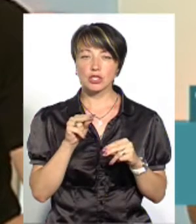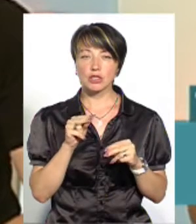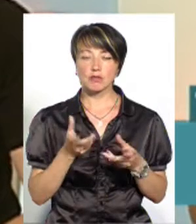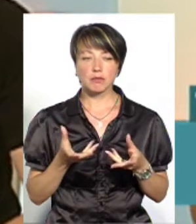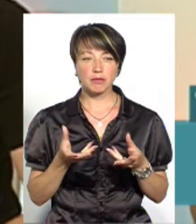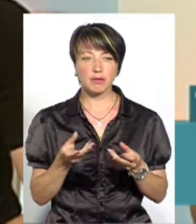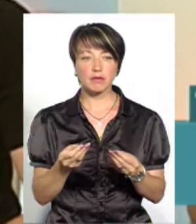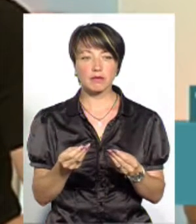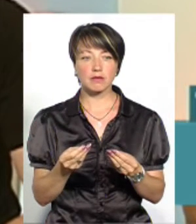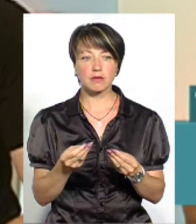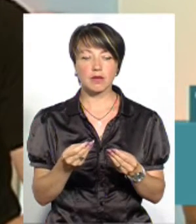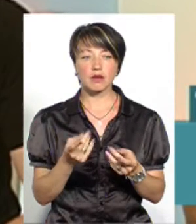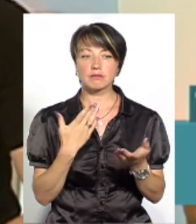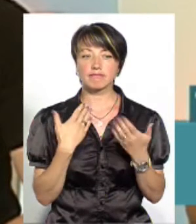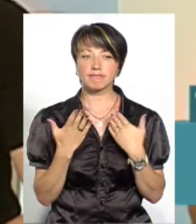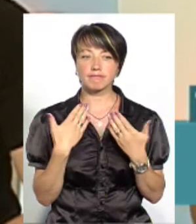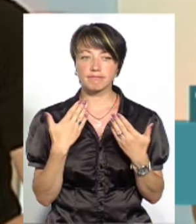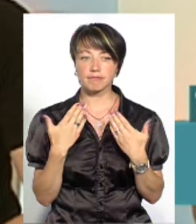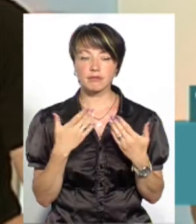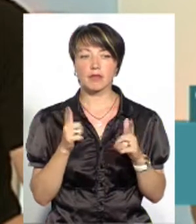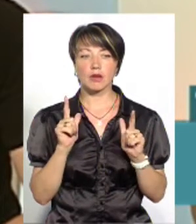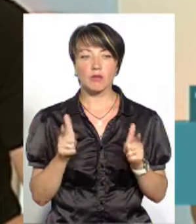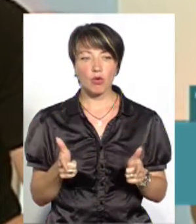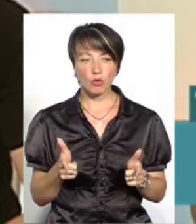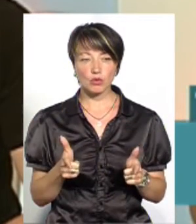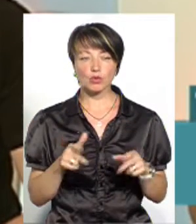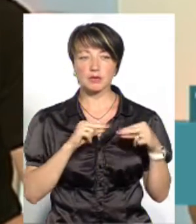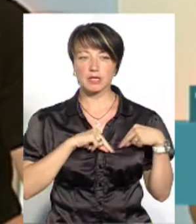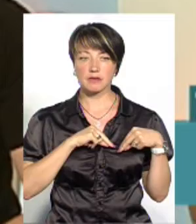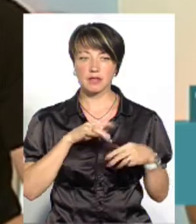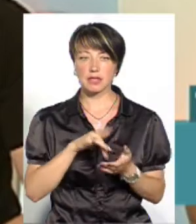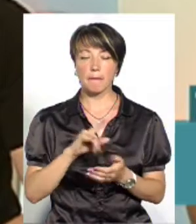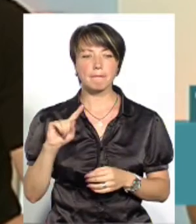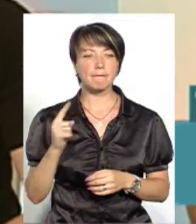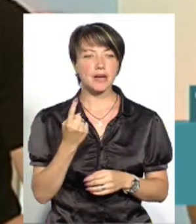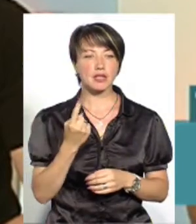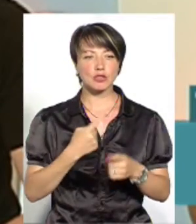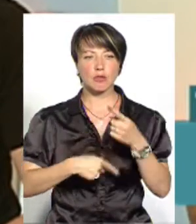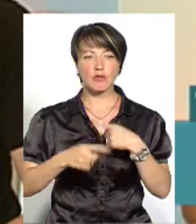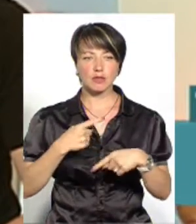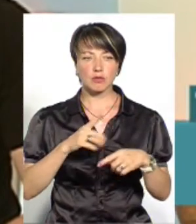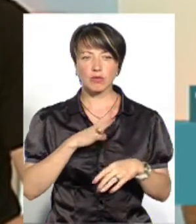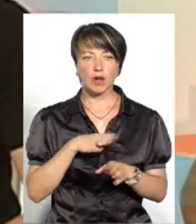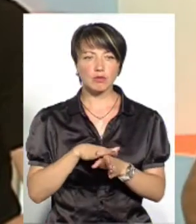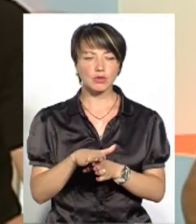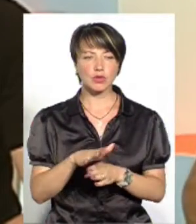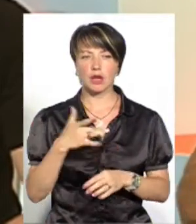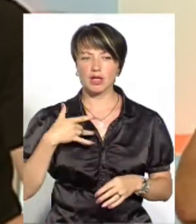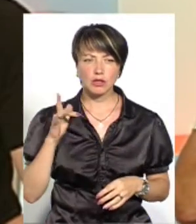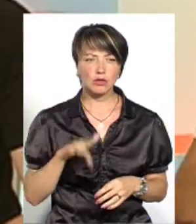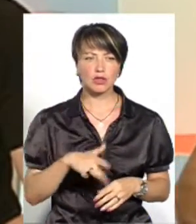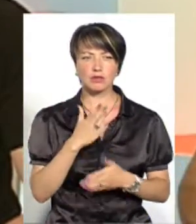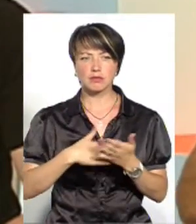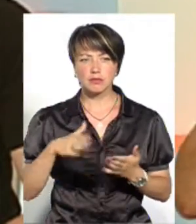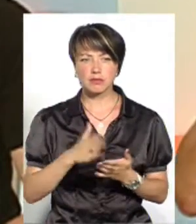піддаються до співбесіди, вони погоджуються з фахівцями. Тоді, як перші, от, які до нас приходили, були абсолютно категоричні, що